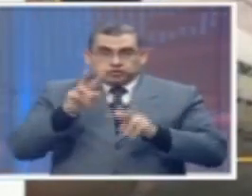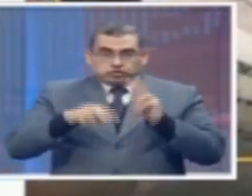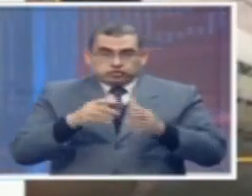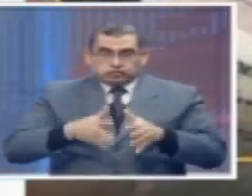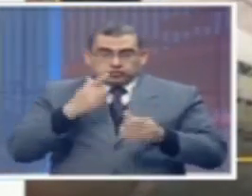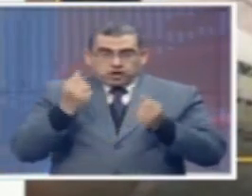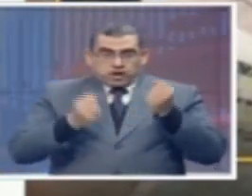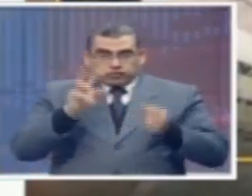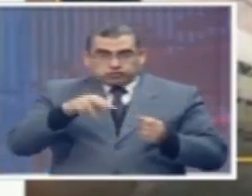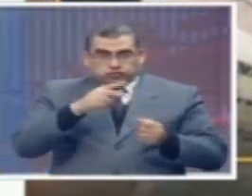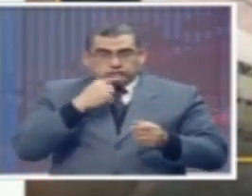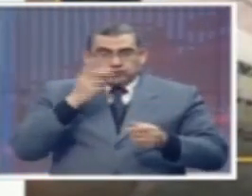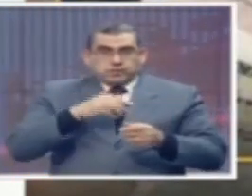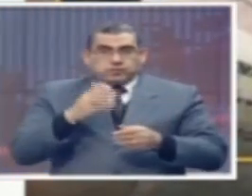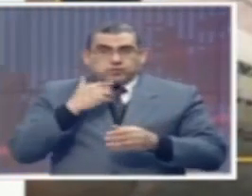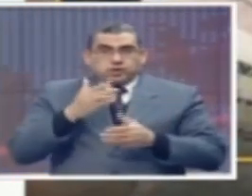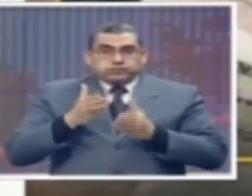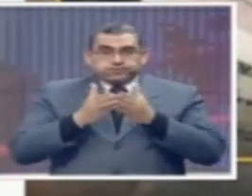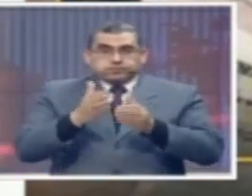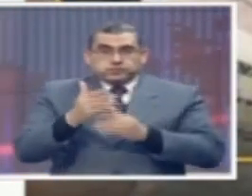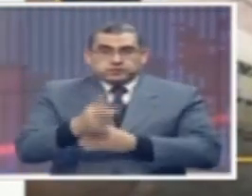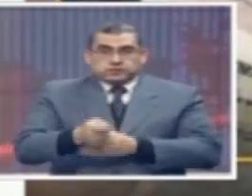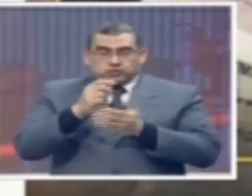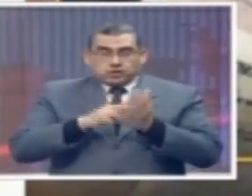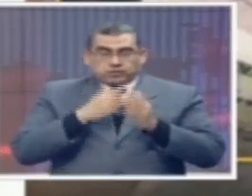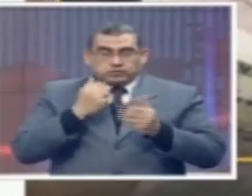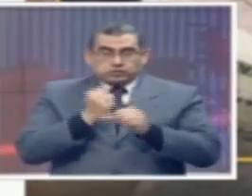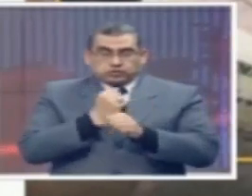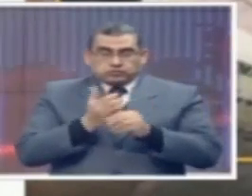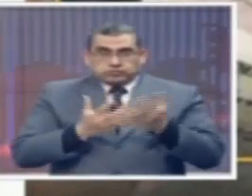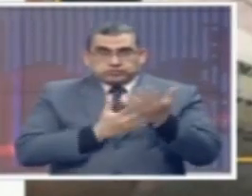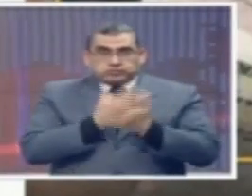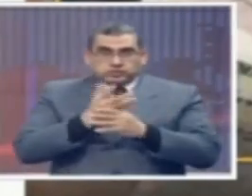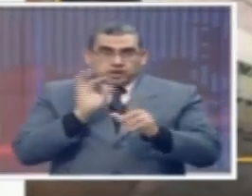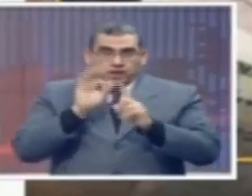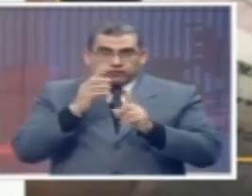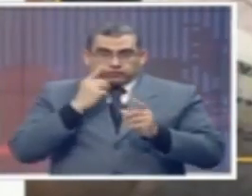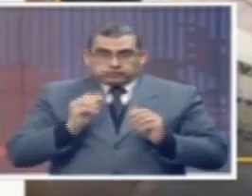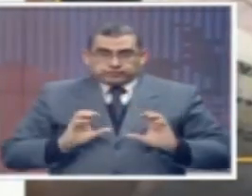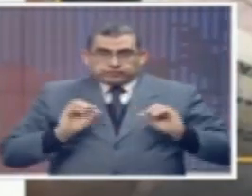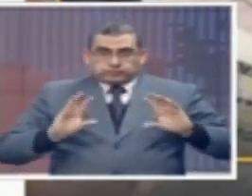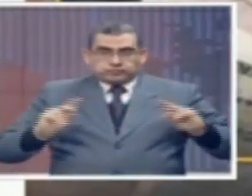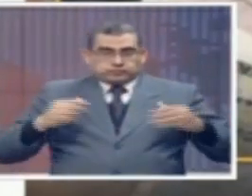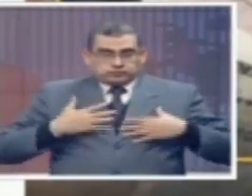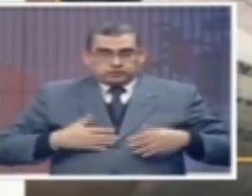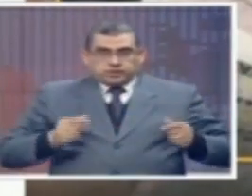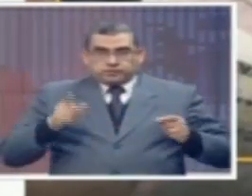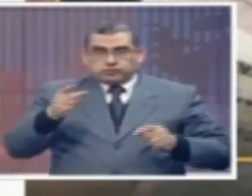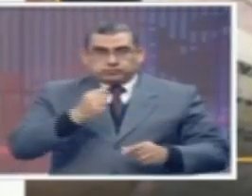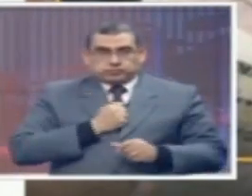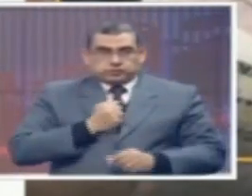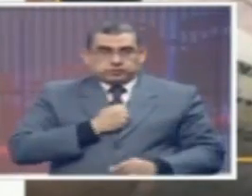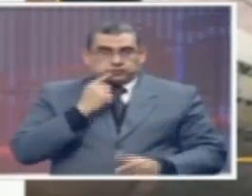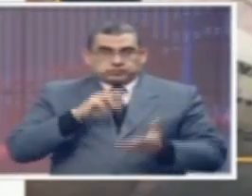وسيارات وقوارب صيد وتأسيس أنشطة تجارية بهدف إخفاء مصدرها وإظهارها